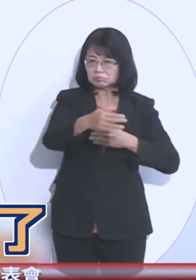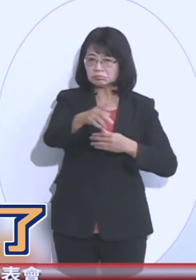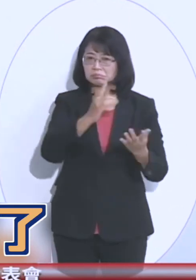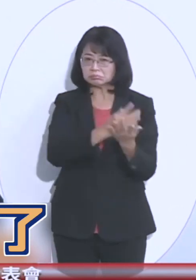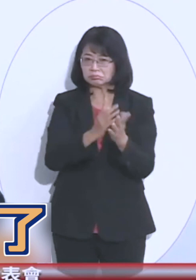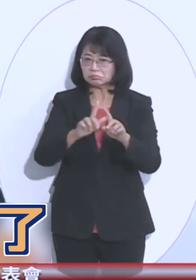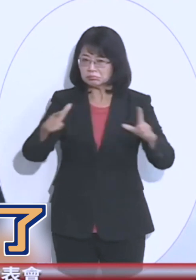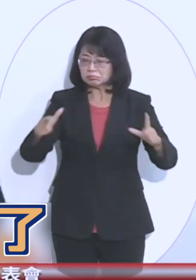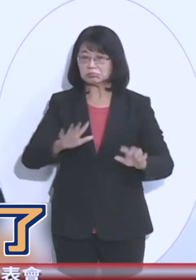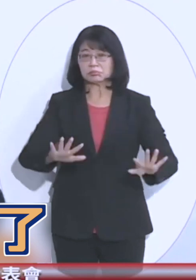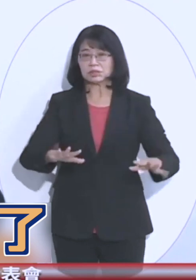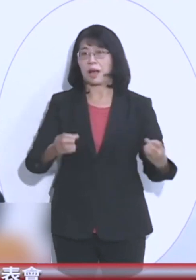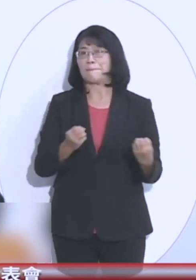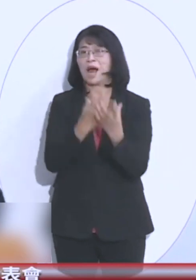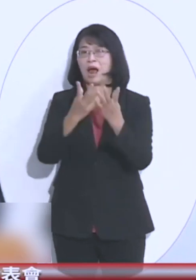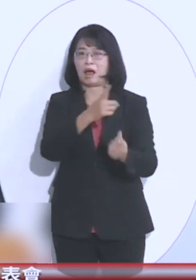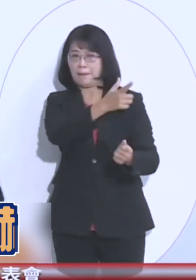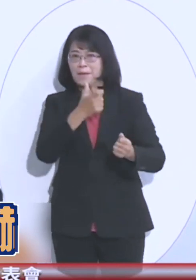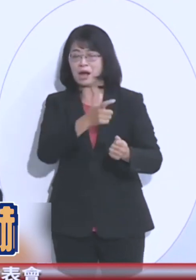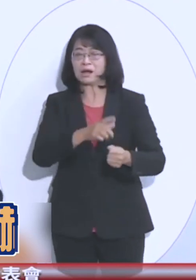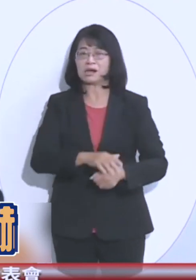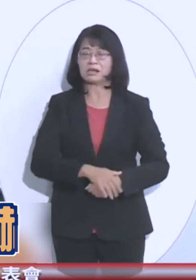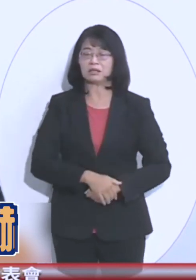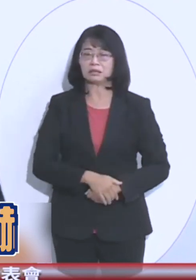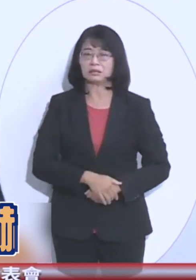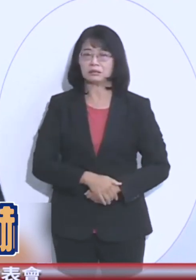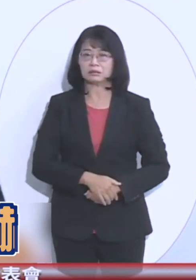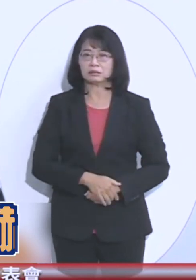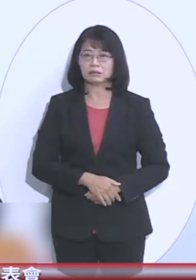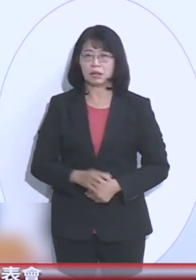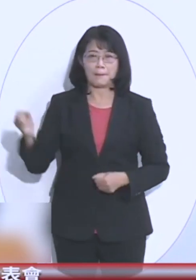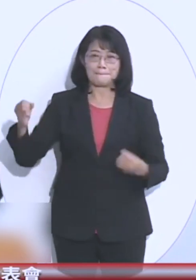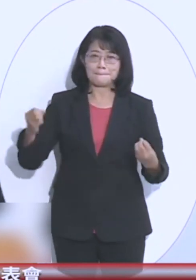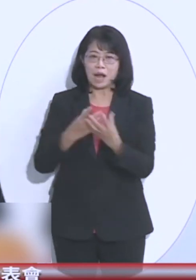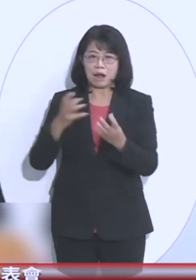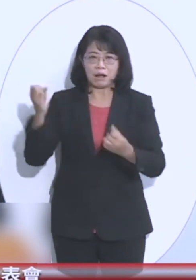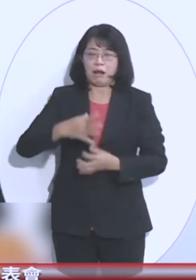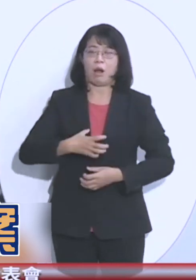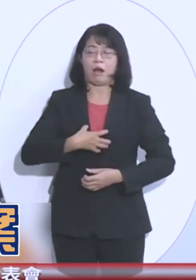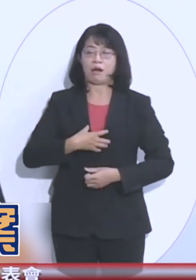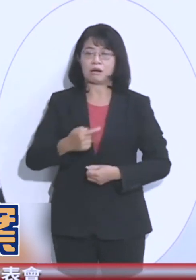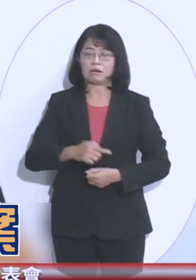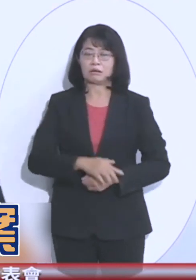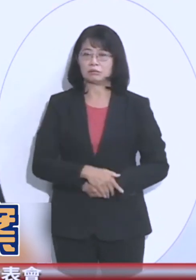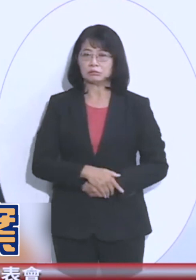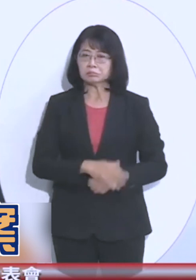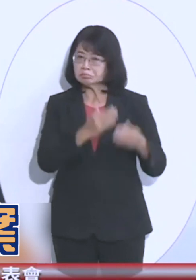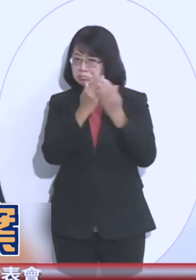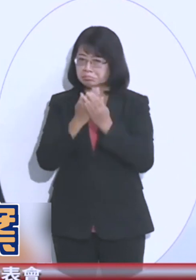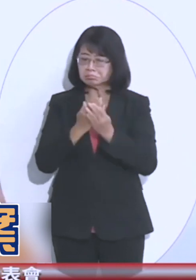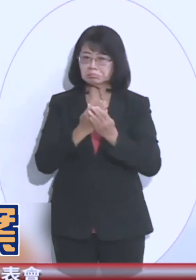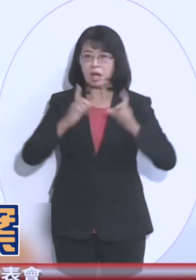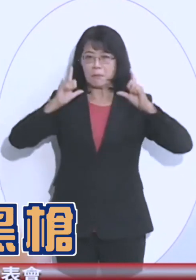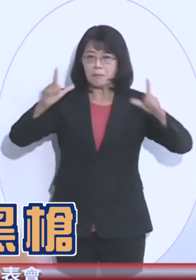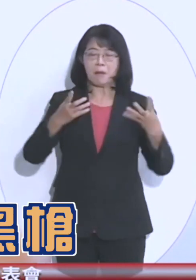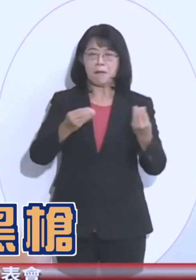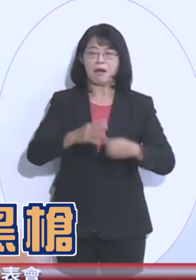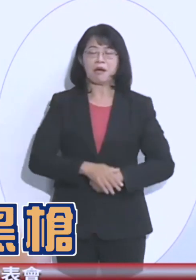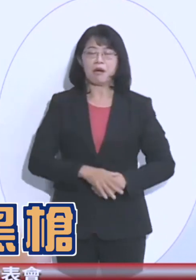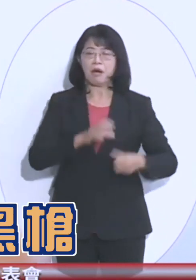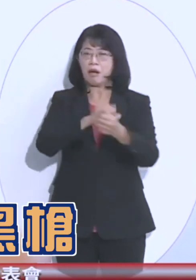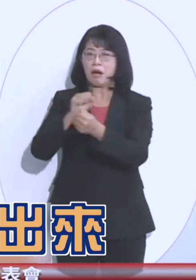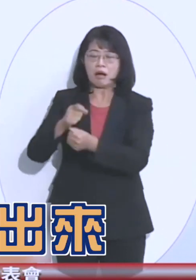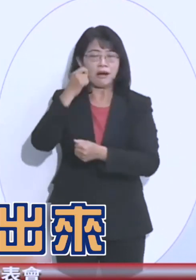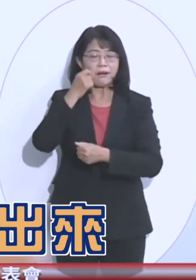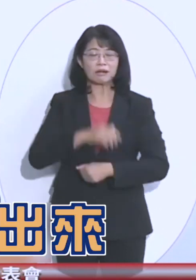即马开枪啊！听到枪声，你煞会着生惊，一直回避，我都破案，我都破案。我请问你，